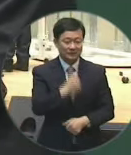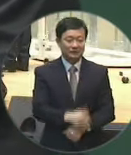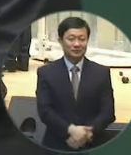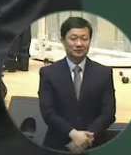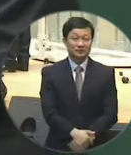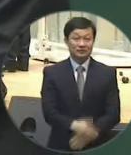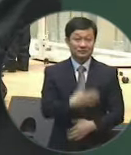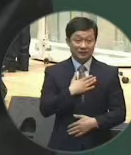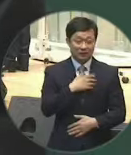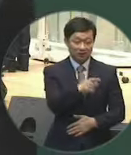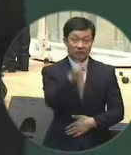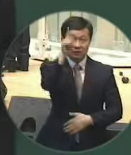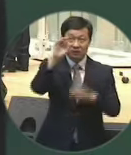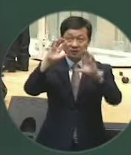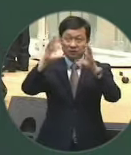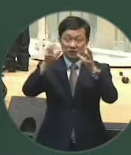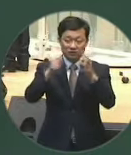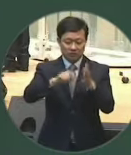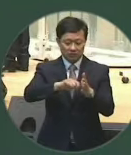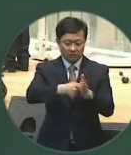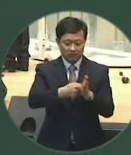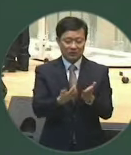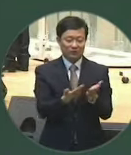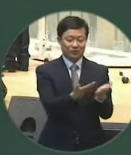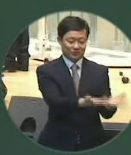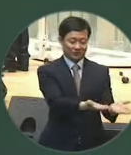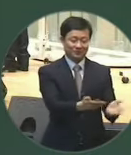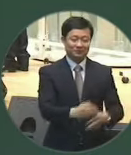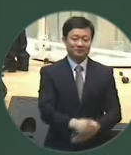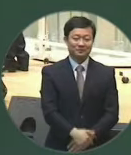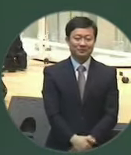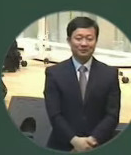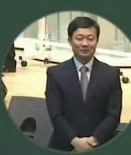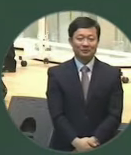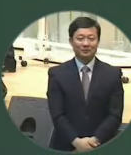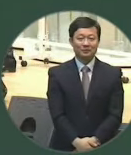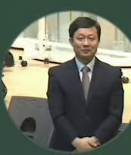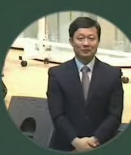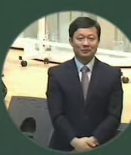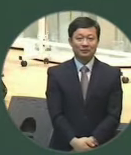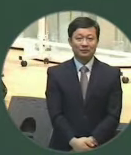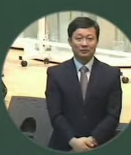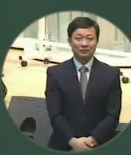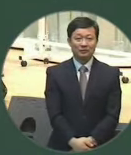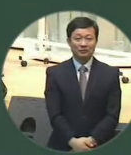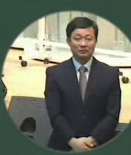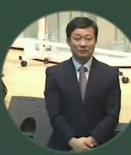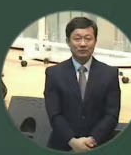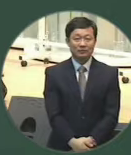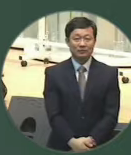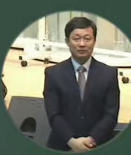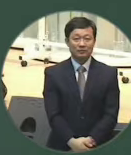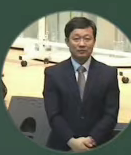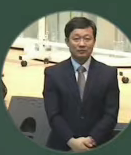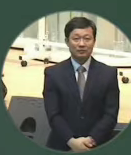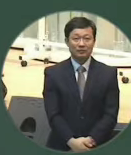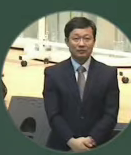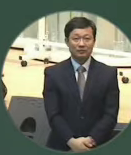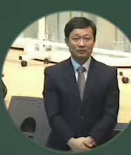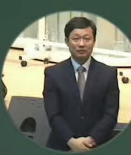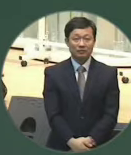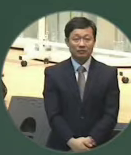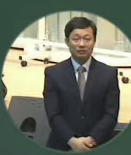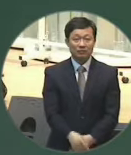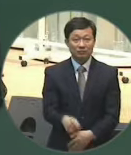you. 내가 네게 천국 열쇠를 주노라. And I have given you the keys of the kingdom of heaven. 저는 혹시요, 뭐 되게 훌륭한 분들,